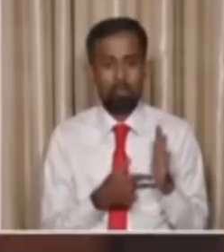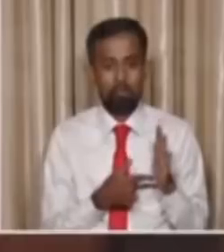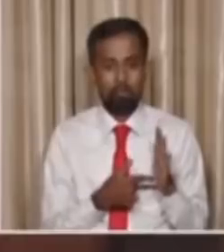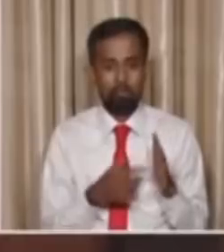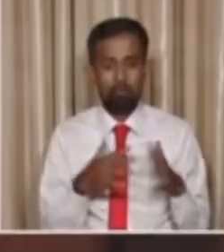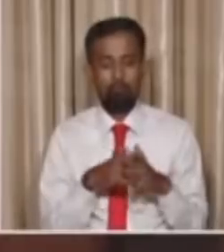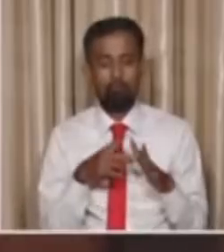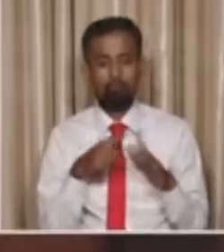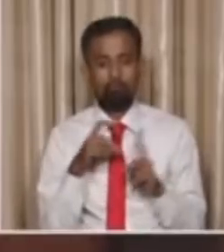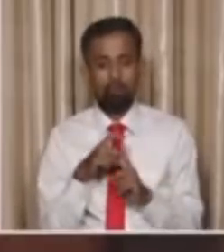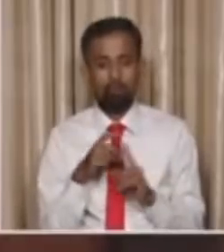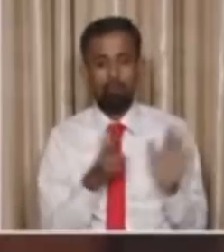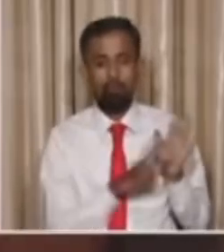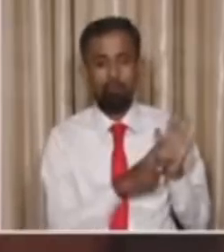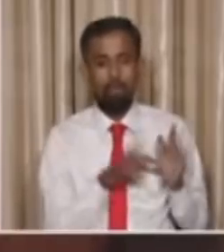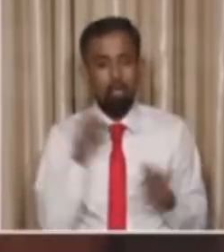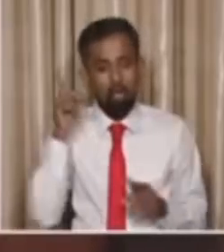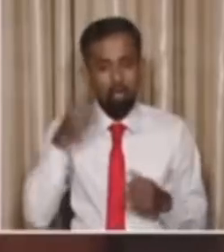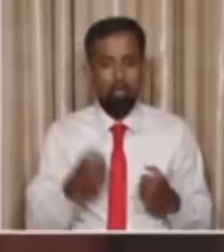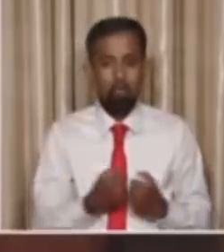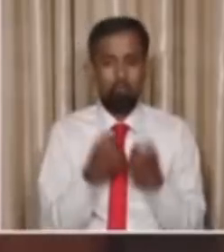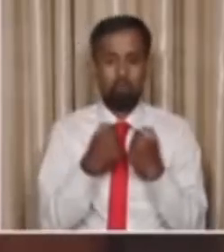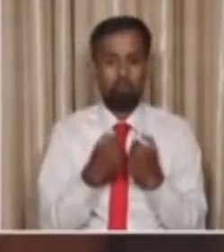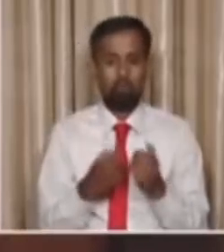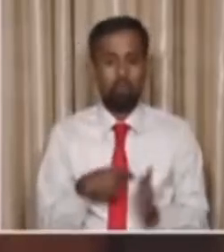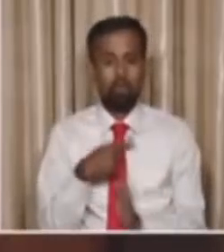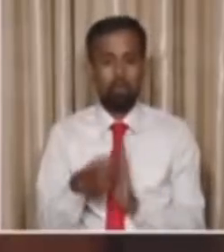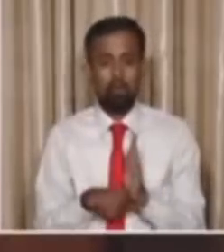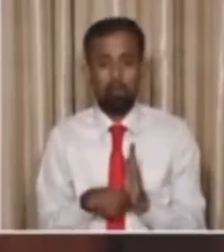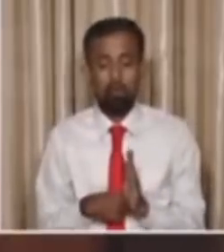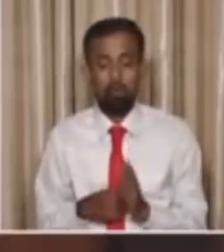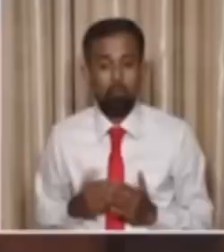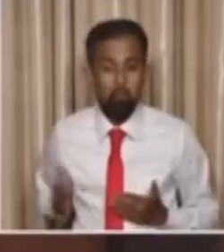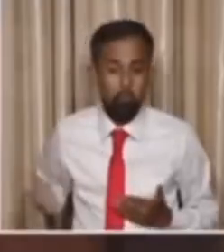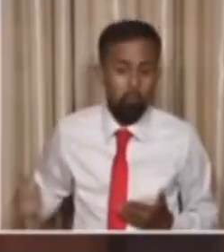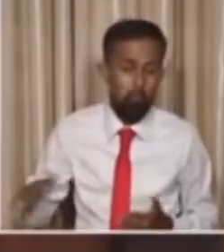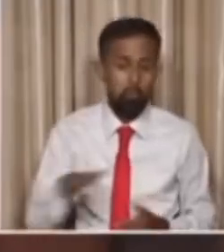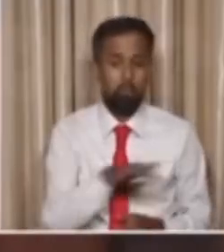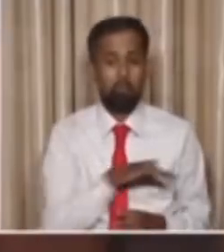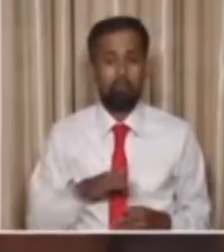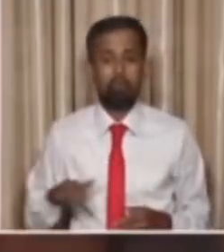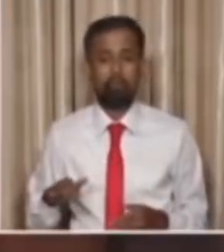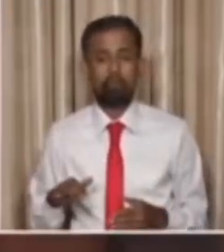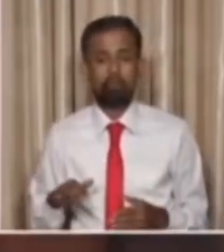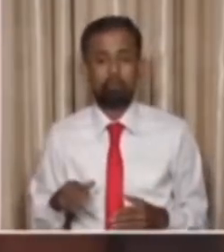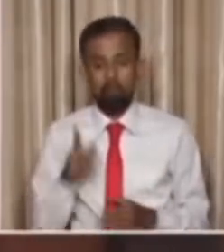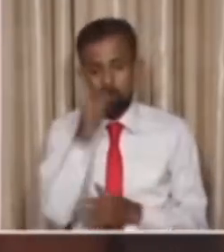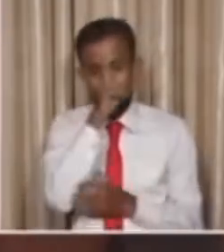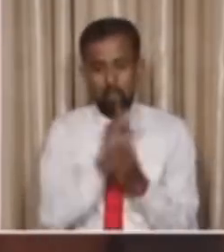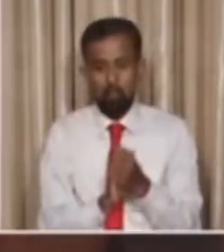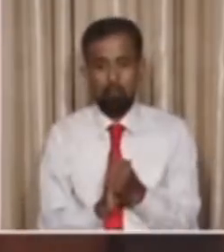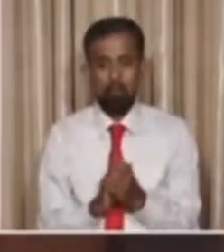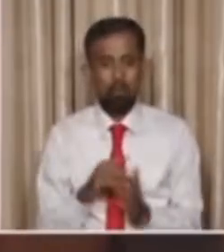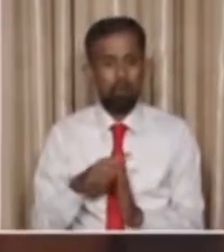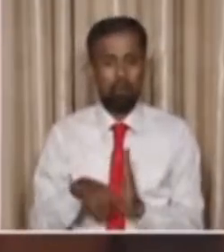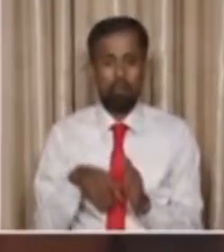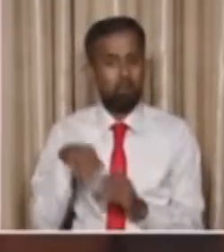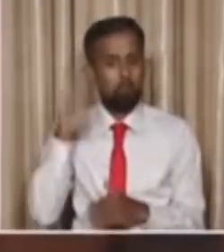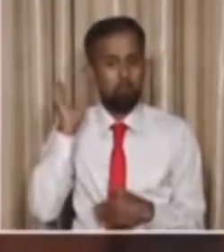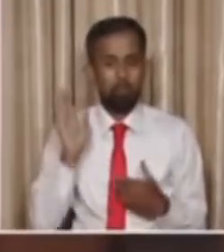බඩකනාරිමලේ වවුනියාවල ගැටලුවක් තියෙනවා. ඒක නිසා මේ රට පුරාම ආගමික ලංකාවේ මීට කලින් එලා නැහැ